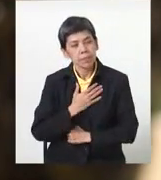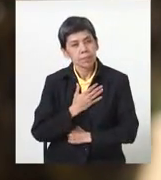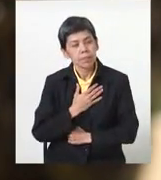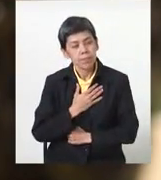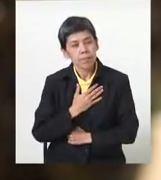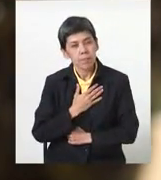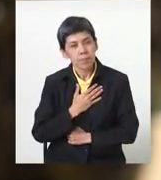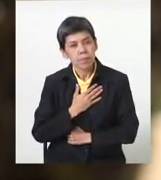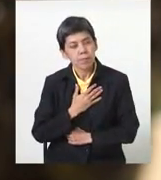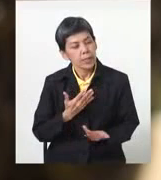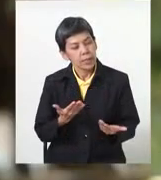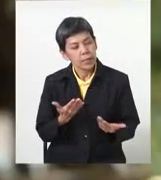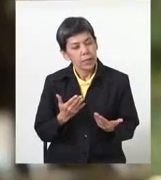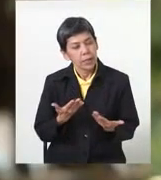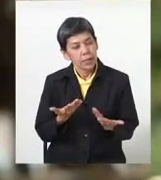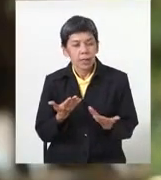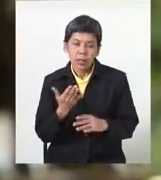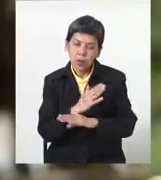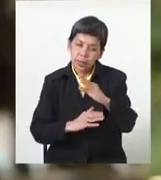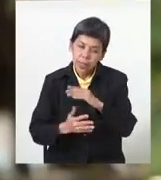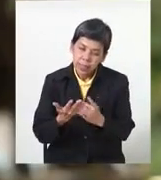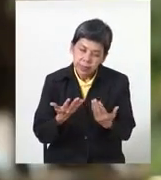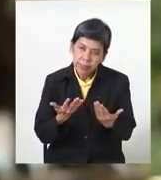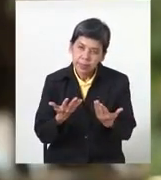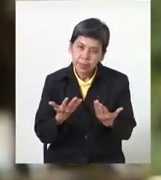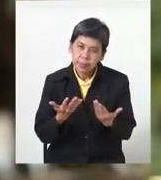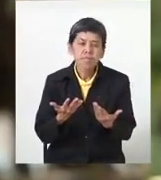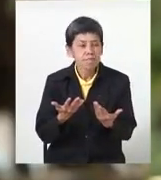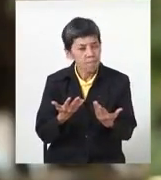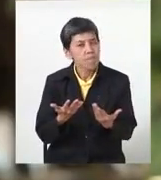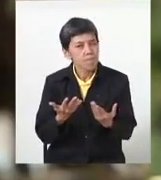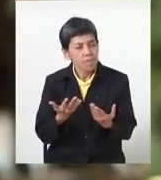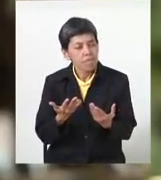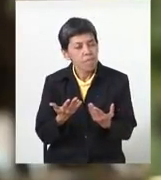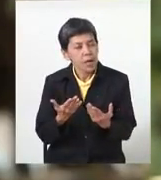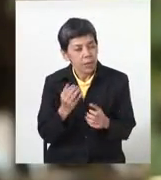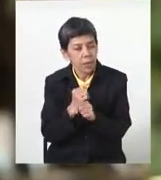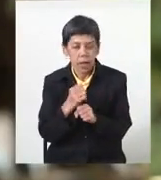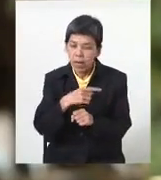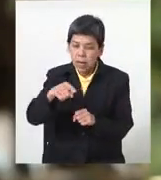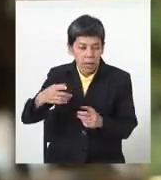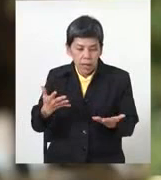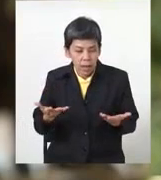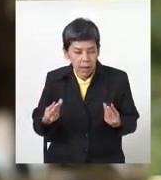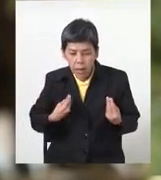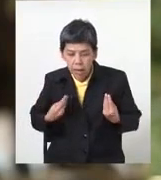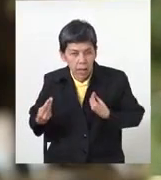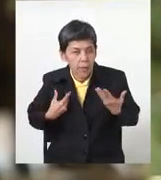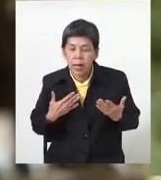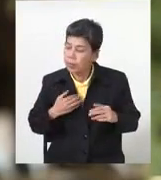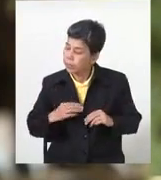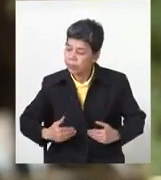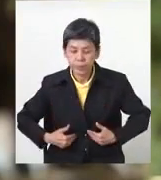คิดตลอดเวลาว่าแฮนดิแคปเนี่ยคือแต้มต่ออแต่ไม่มีใครมาต่อให้เรา